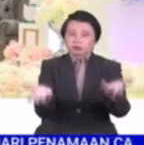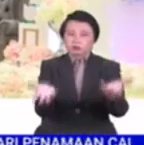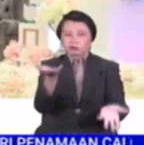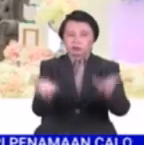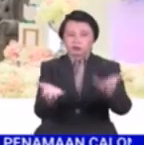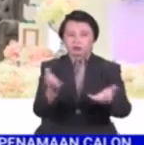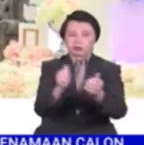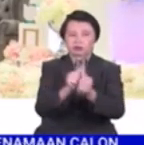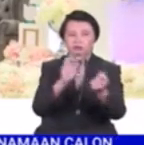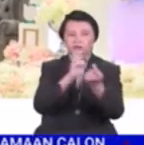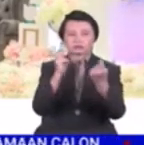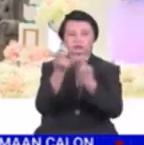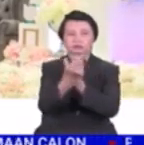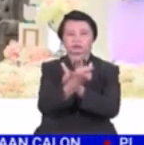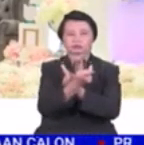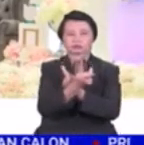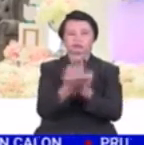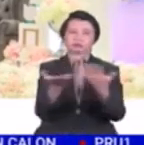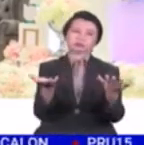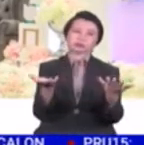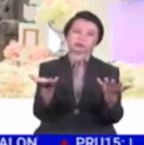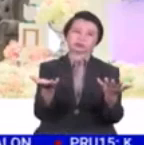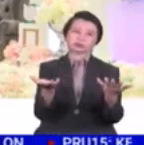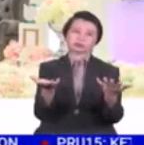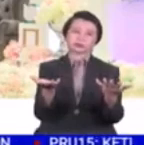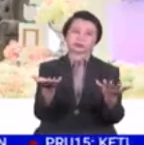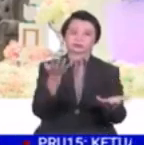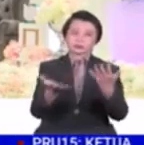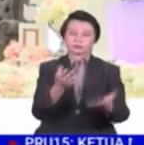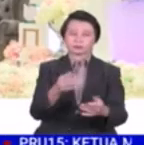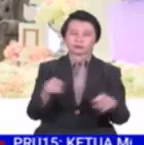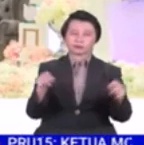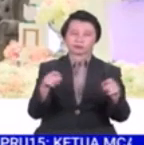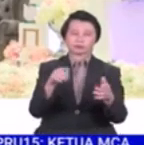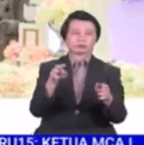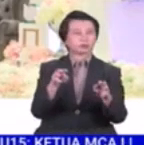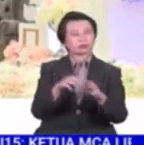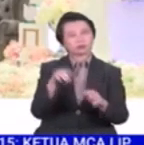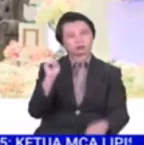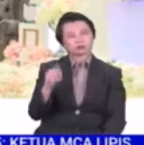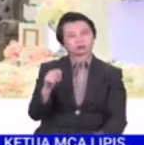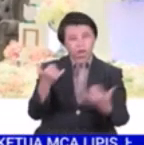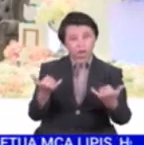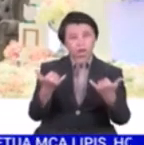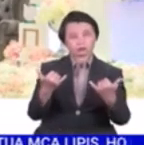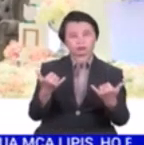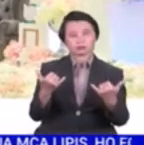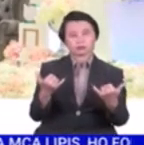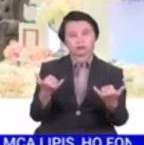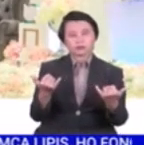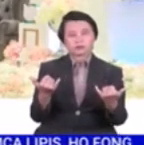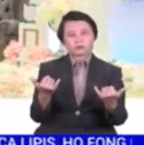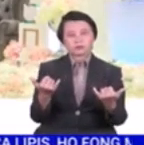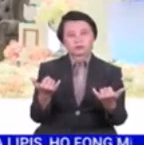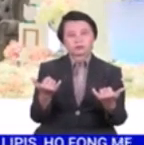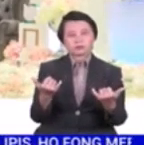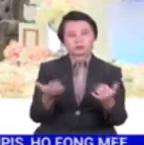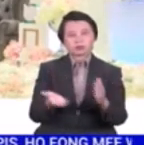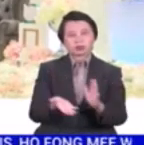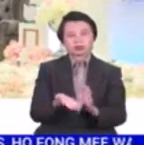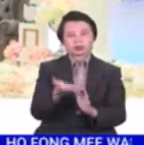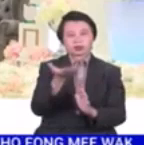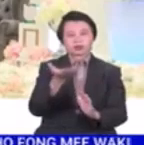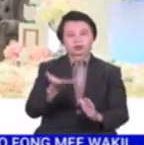mungkin dengan keadaan yang yang sebegini apa nama, naik sikit dia